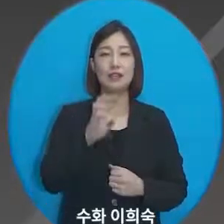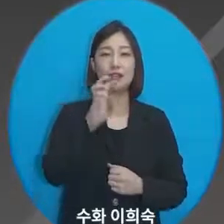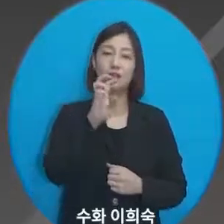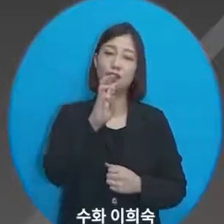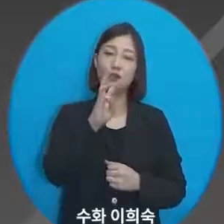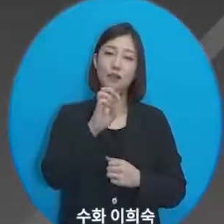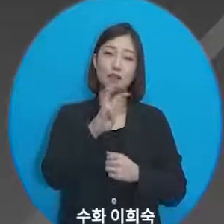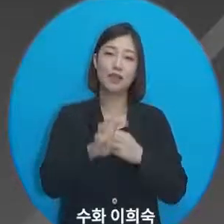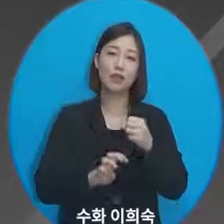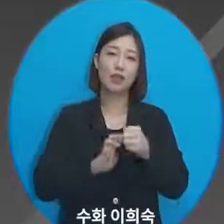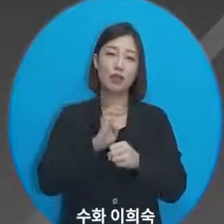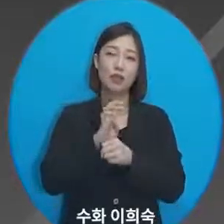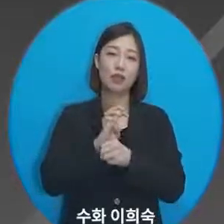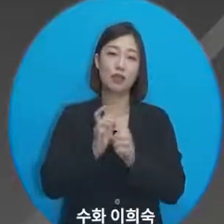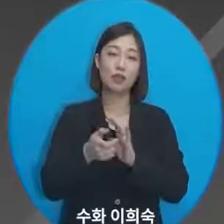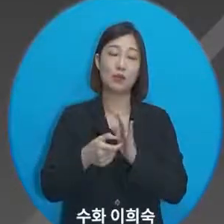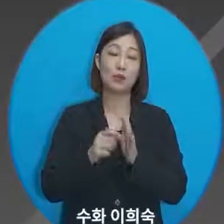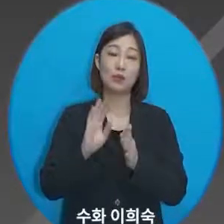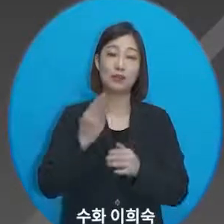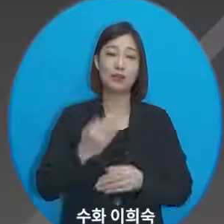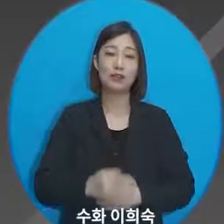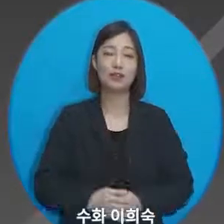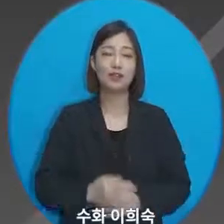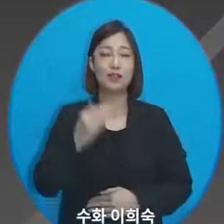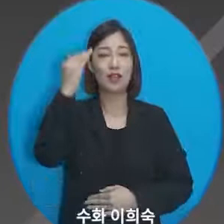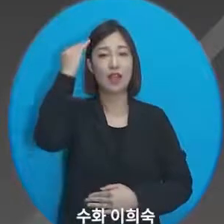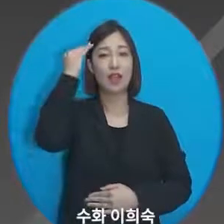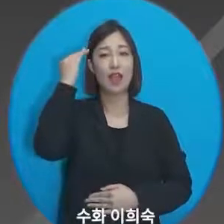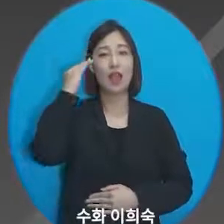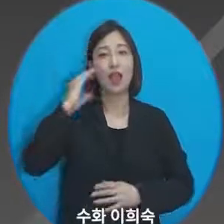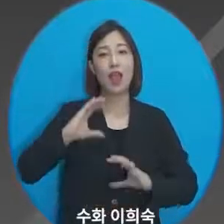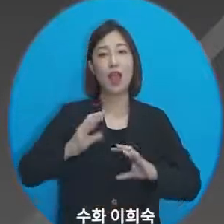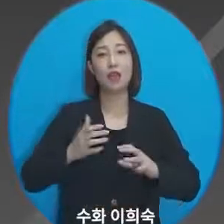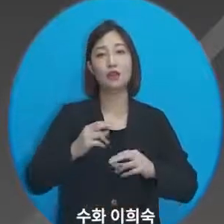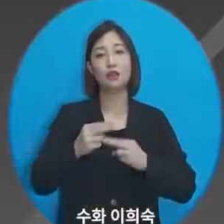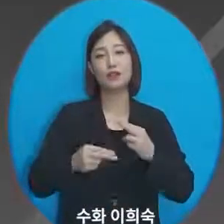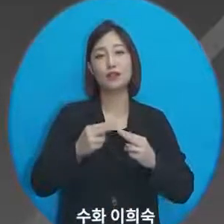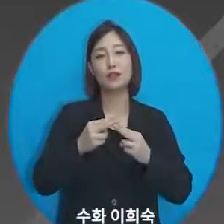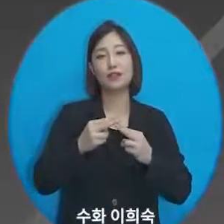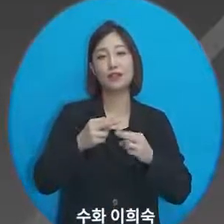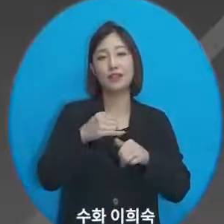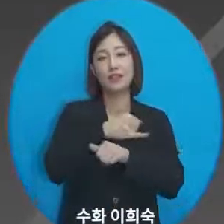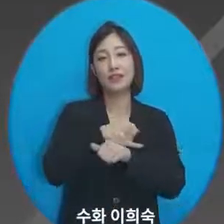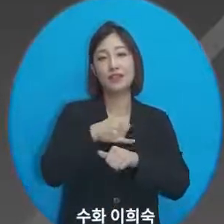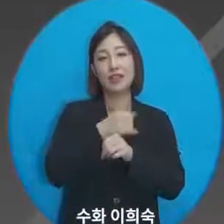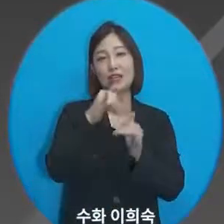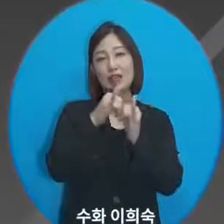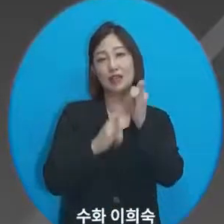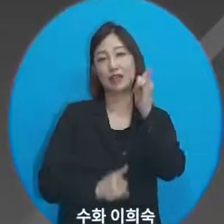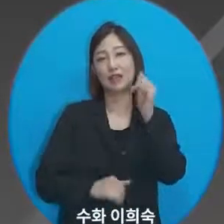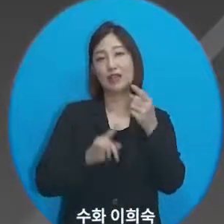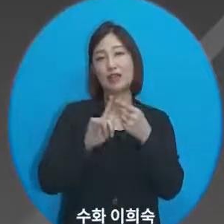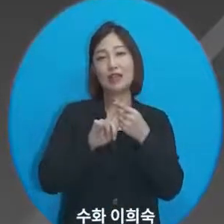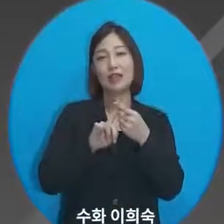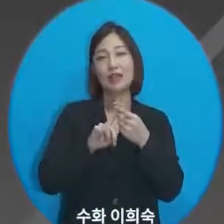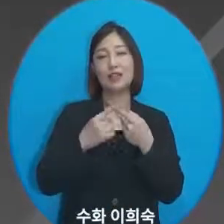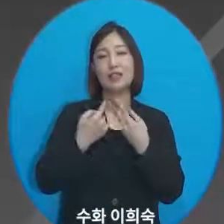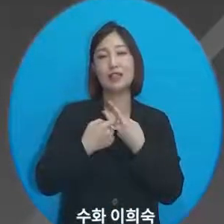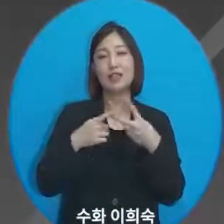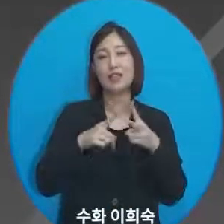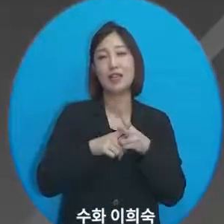시간이 대한민국의 어떤 그 유니버설 디자인의 어떤 역사를 감히 말씀드릴 수 있을 것